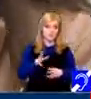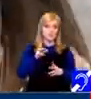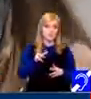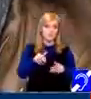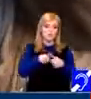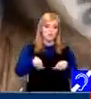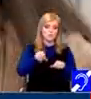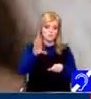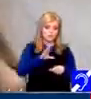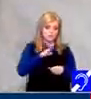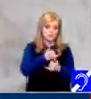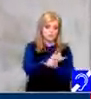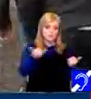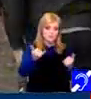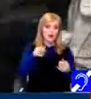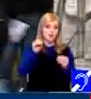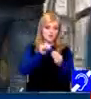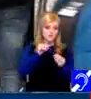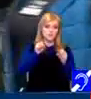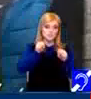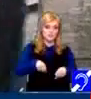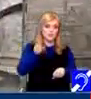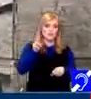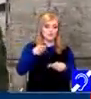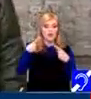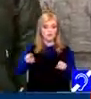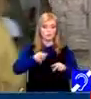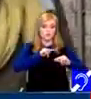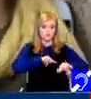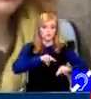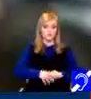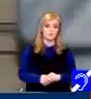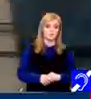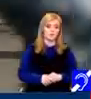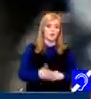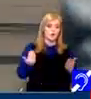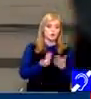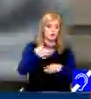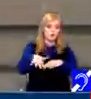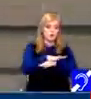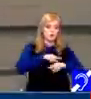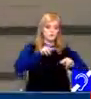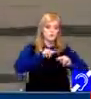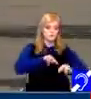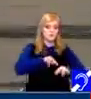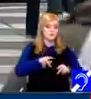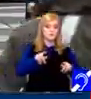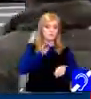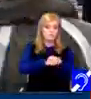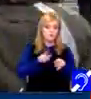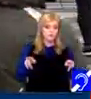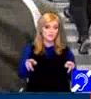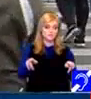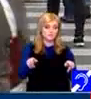Comisia Europeană, care vrea să le asigure aceleași drepturi pe care le au și restul angajaților. Noua piață de muncă, de fapt, creează tot